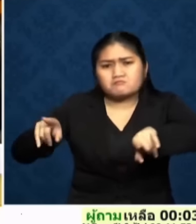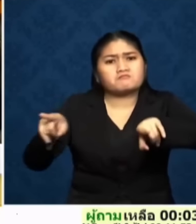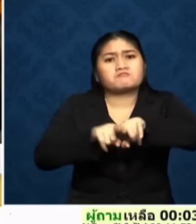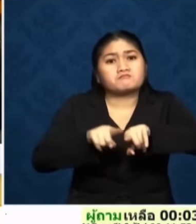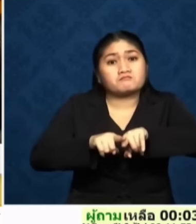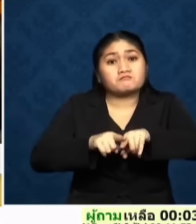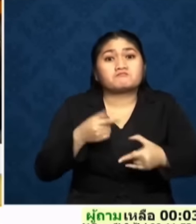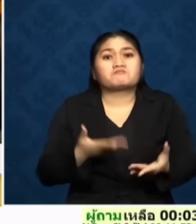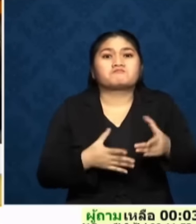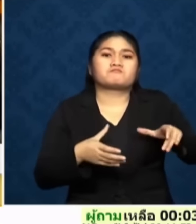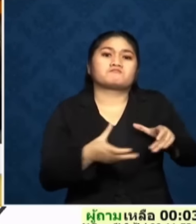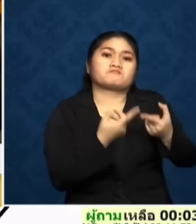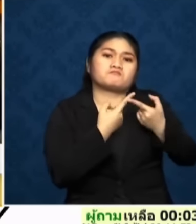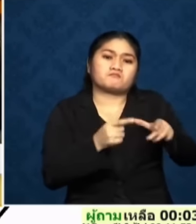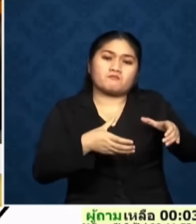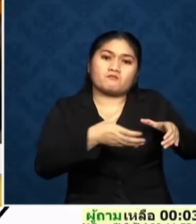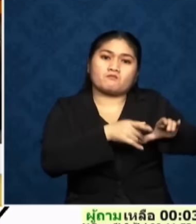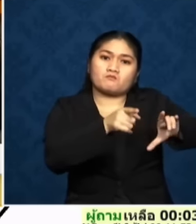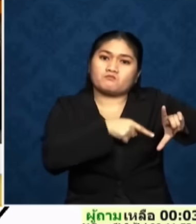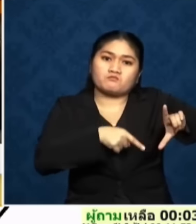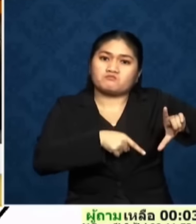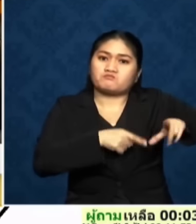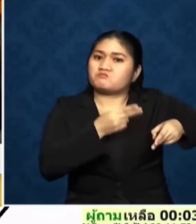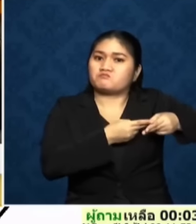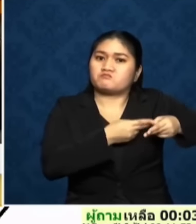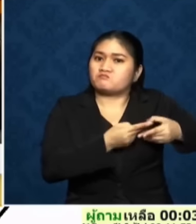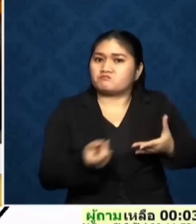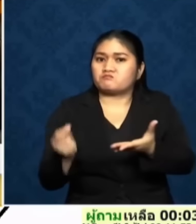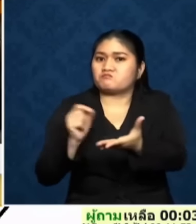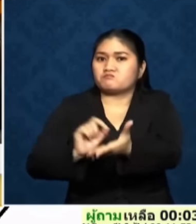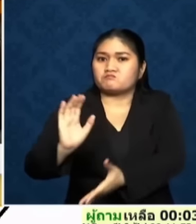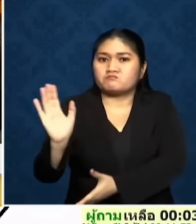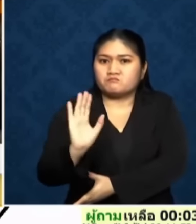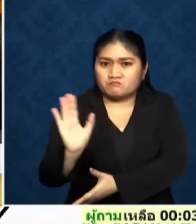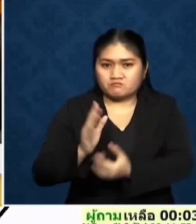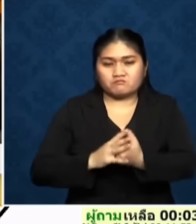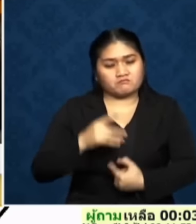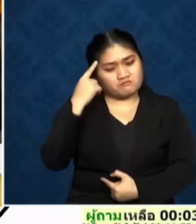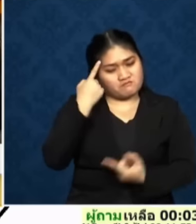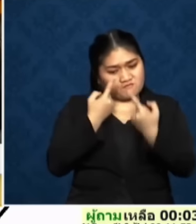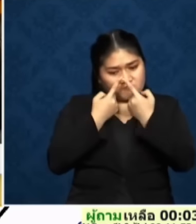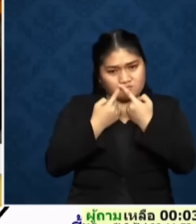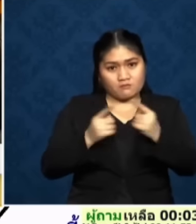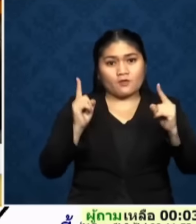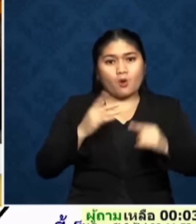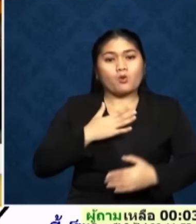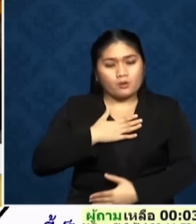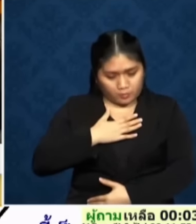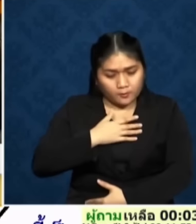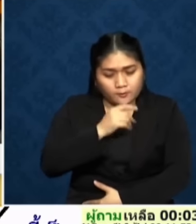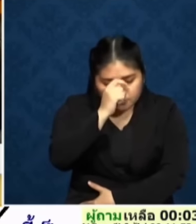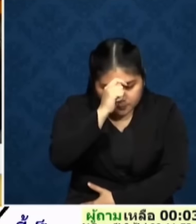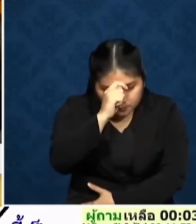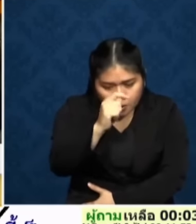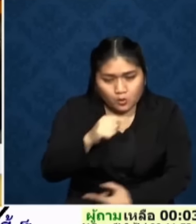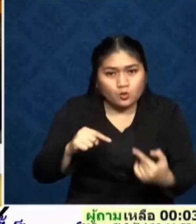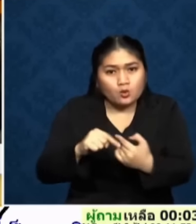พรรคก้าวไก่ที่ไม่ร่วมลงชื่อซึ่งมีความเห็นต่างซึ่งอันนี้ผมก็เคารพใน